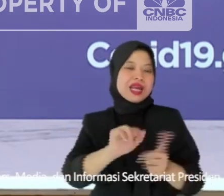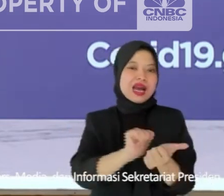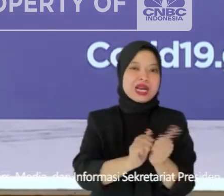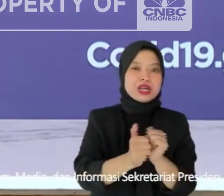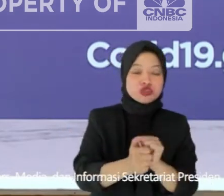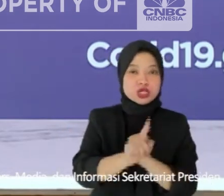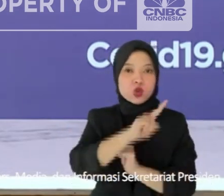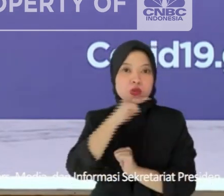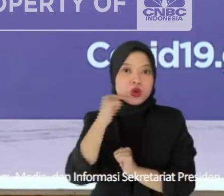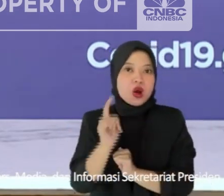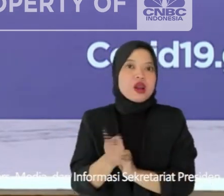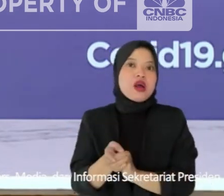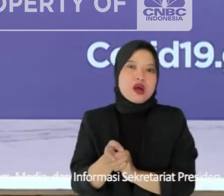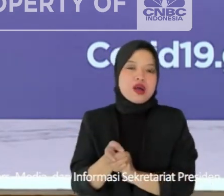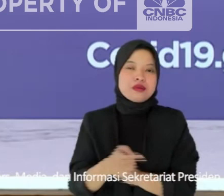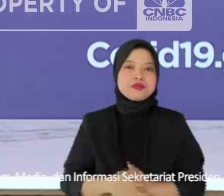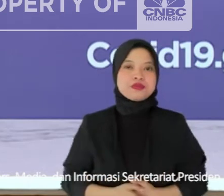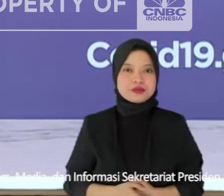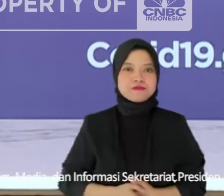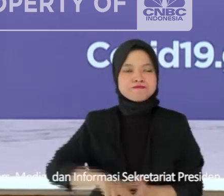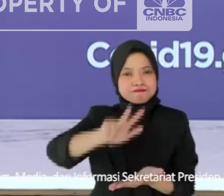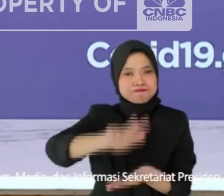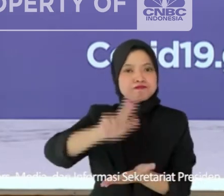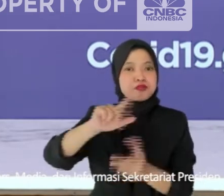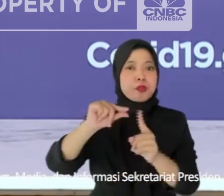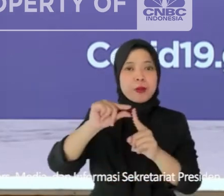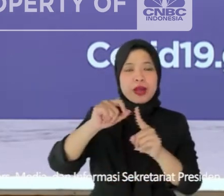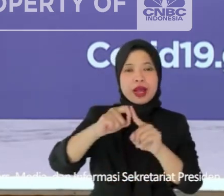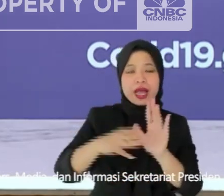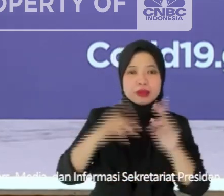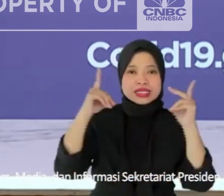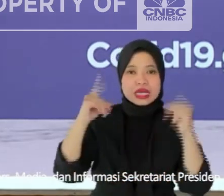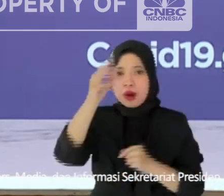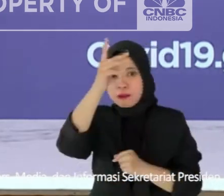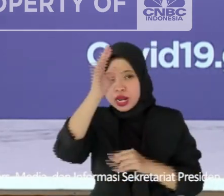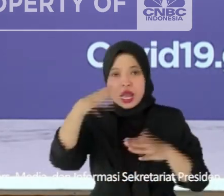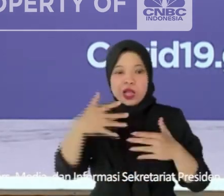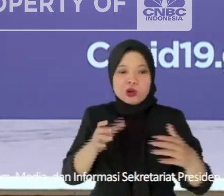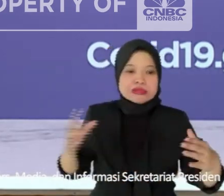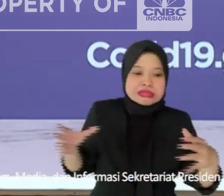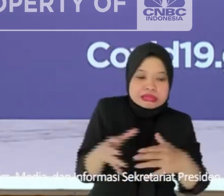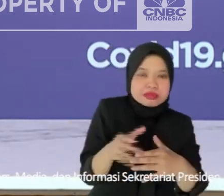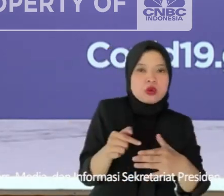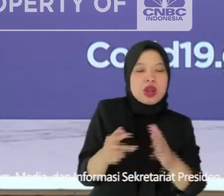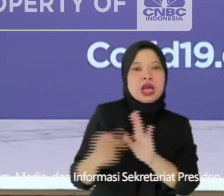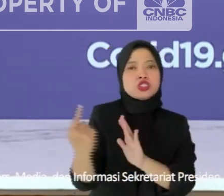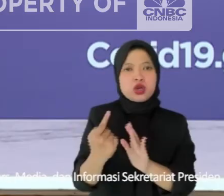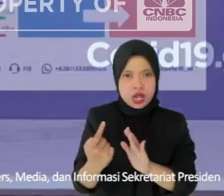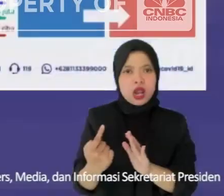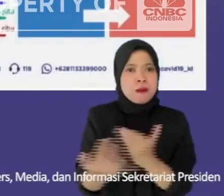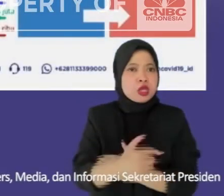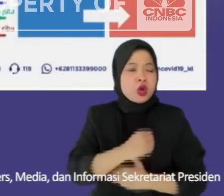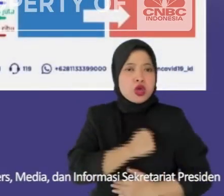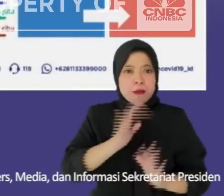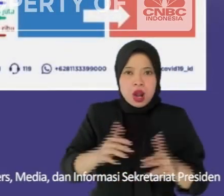89887 satu minggu melalui kebijakan ppkm Jawa Bali dan PPKN micro nasional bangsa Indonesia berhasil